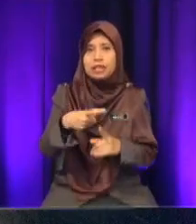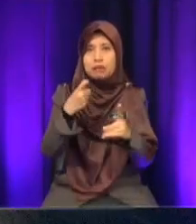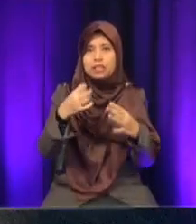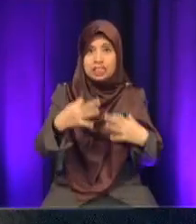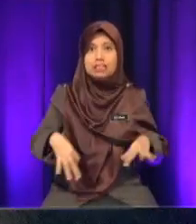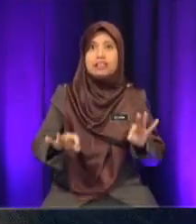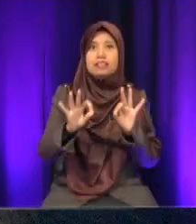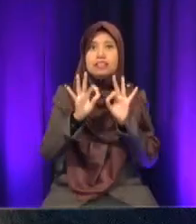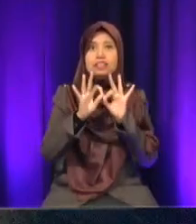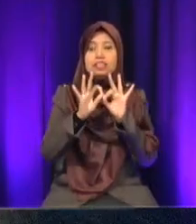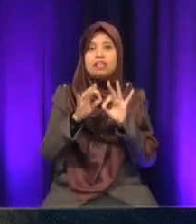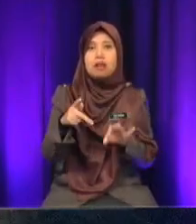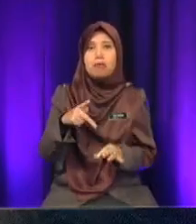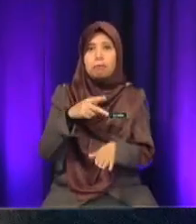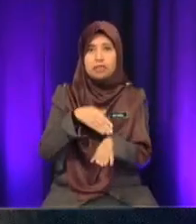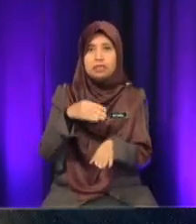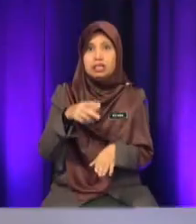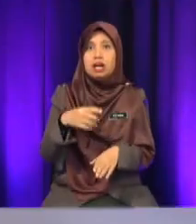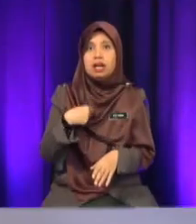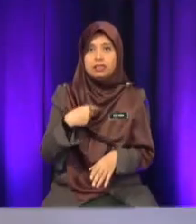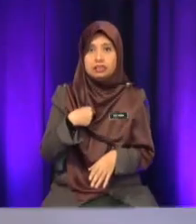pengajaran pada pendapat